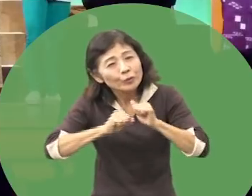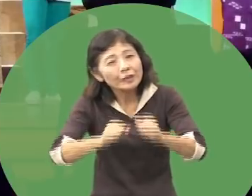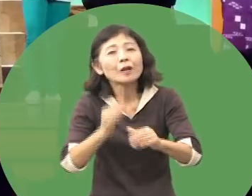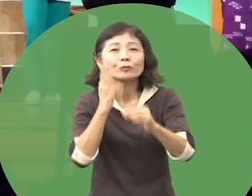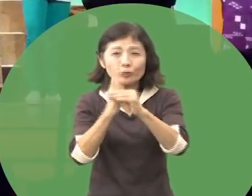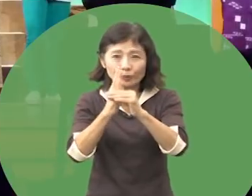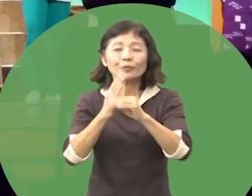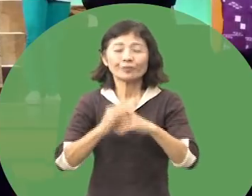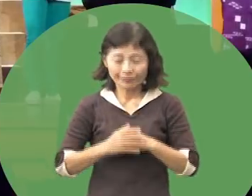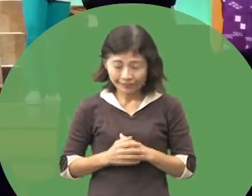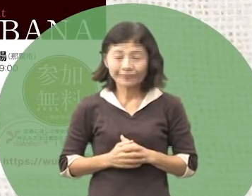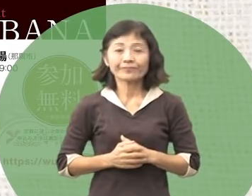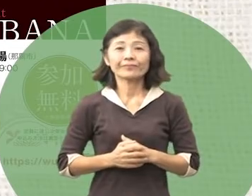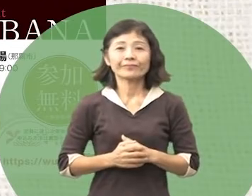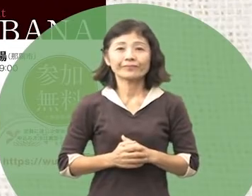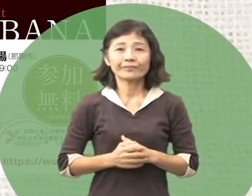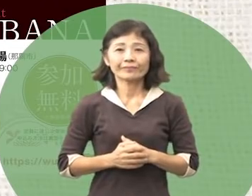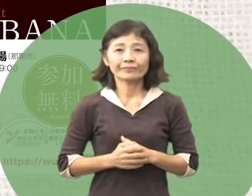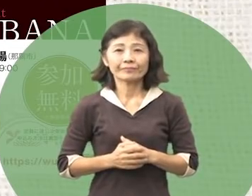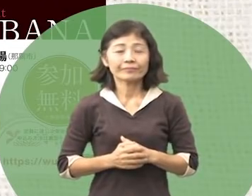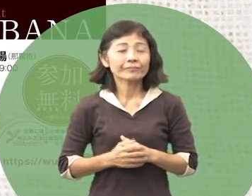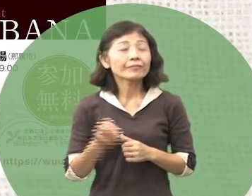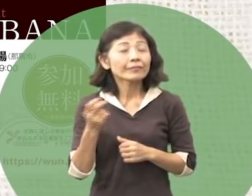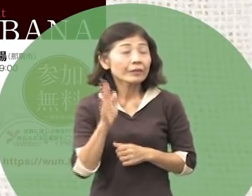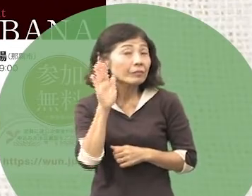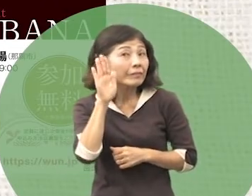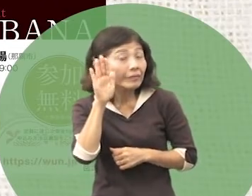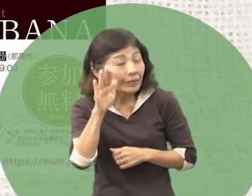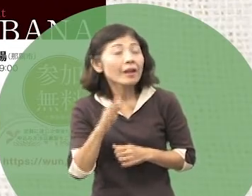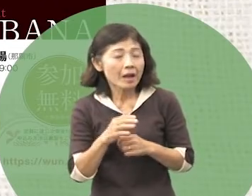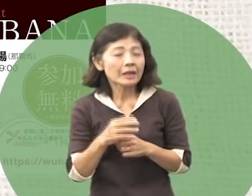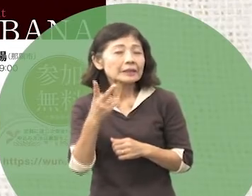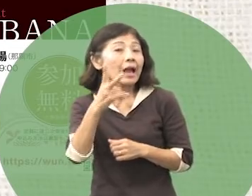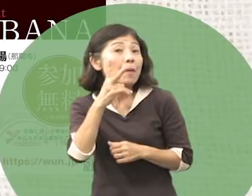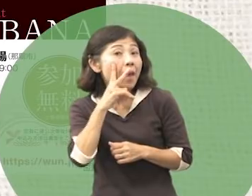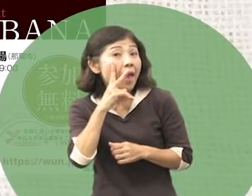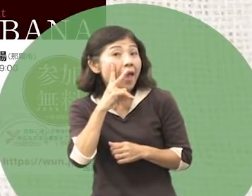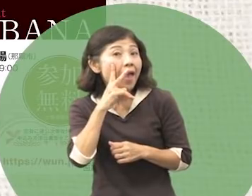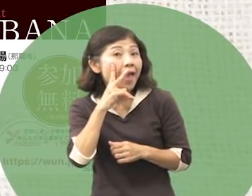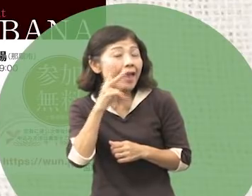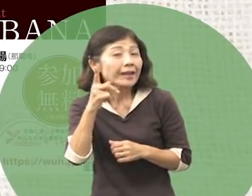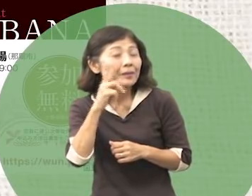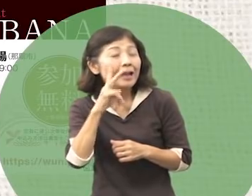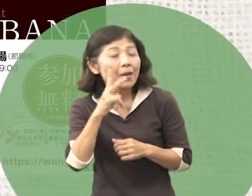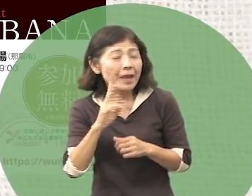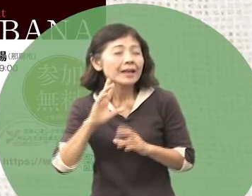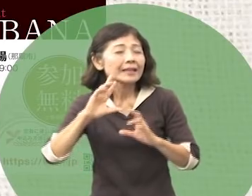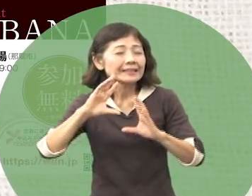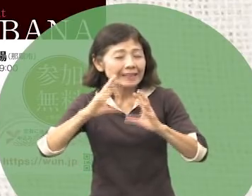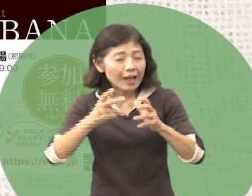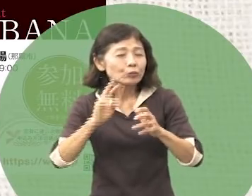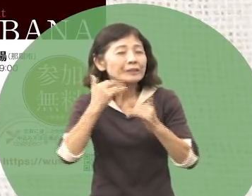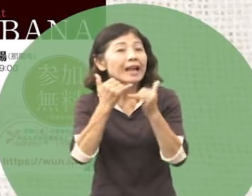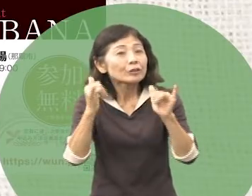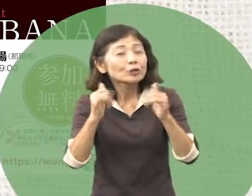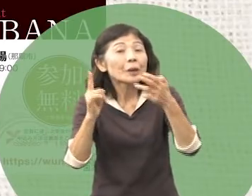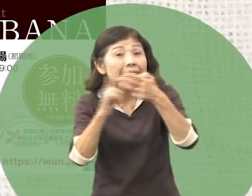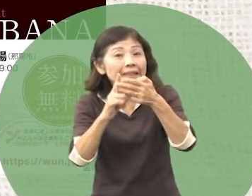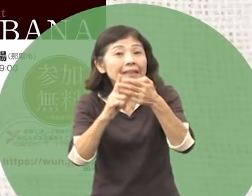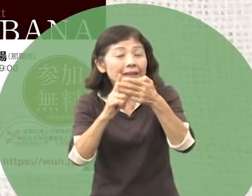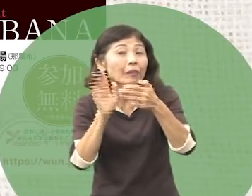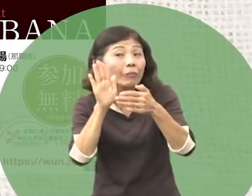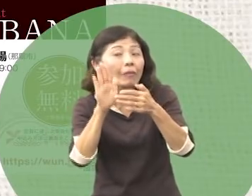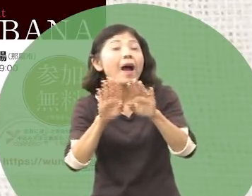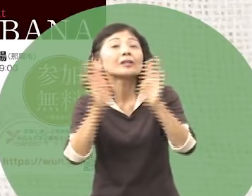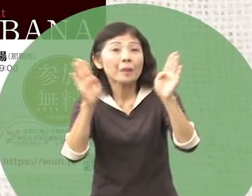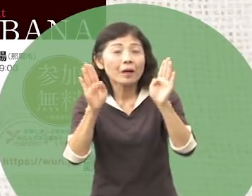行っています。さあ、そして間もなく2度目となる世界のウチナーンチュの日を迎え、10月30日